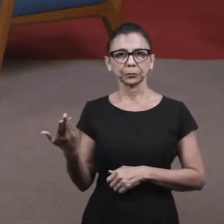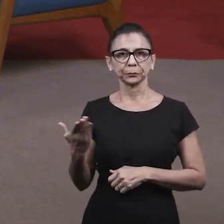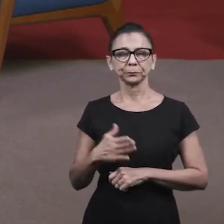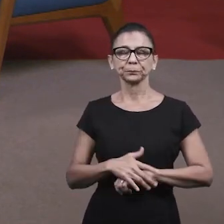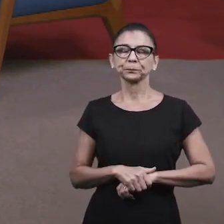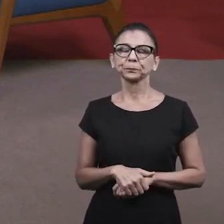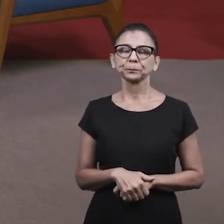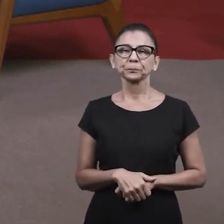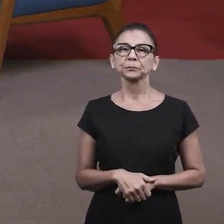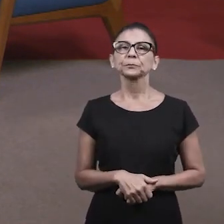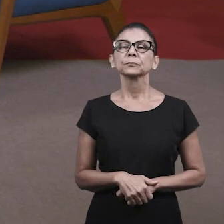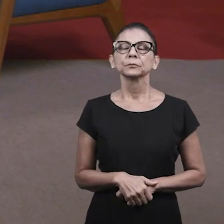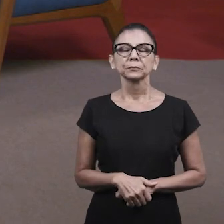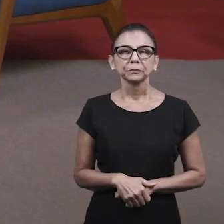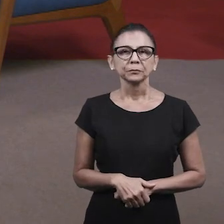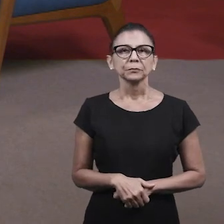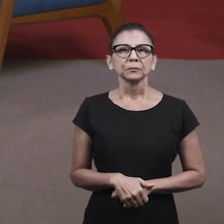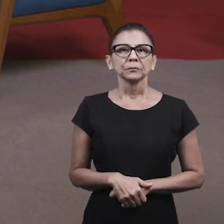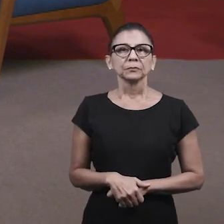qui apparaît sur l'écran